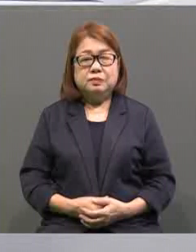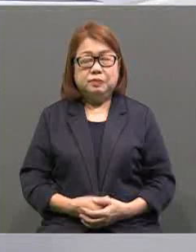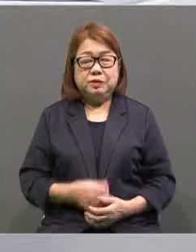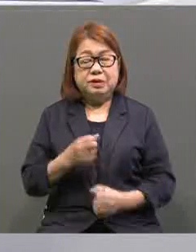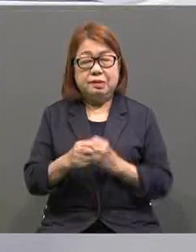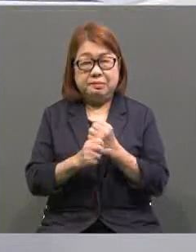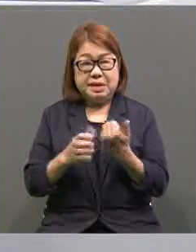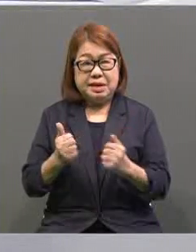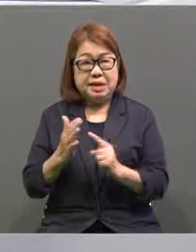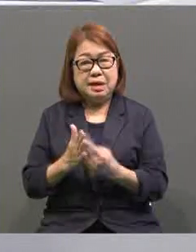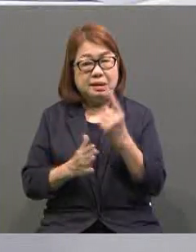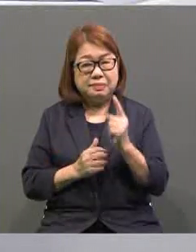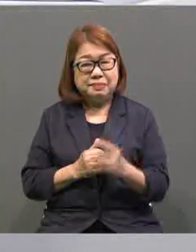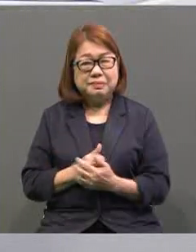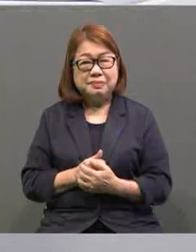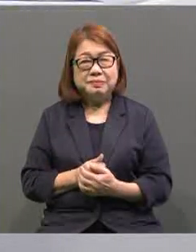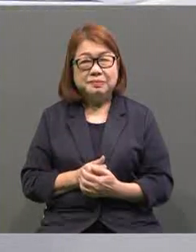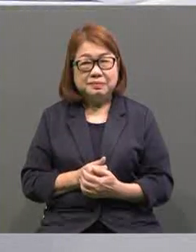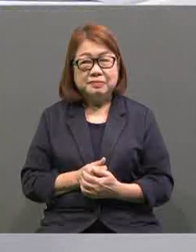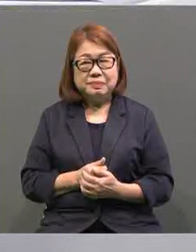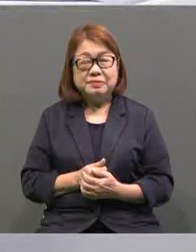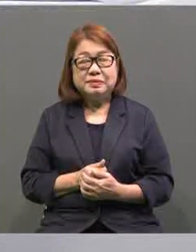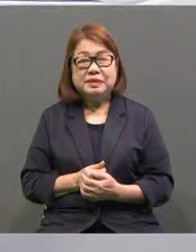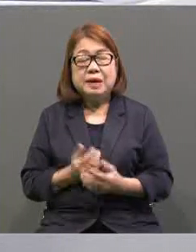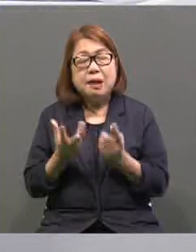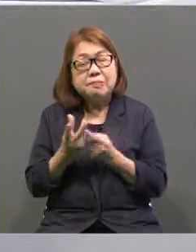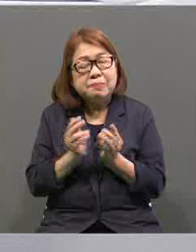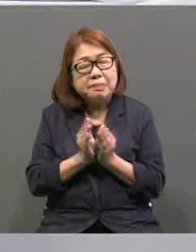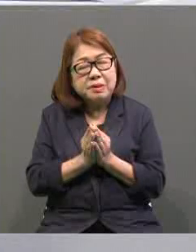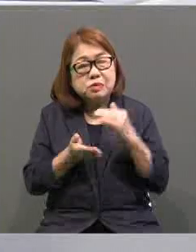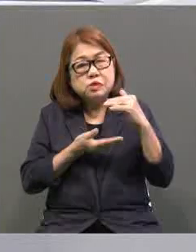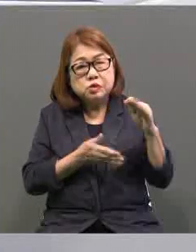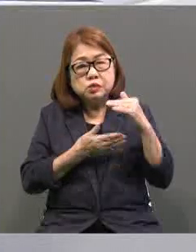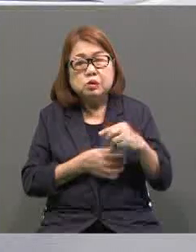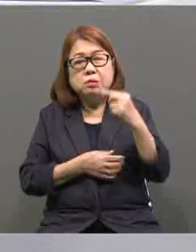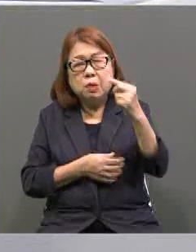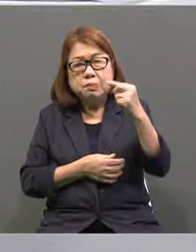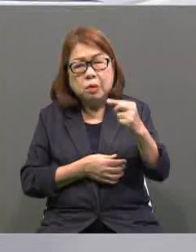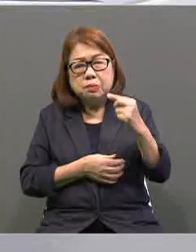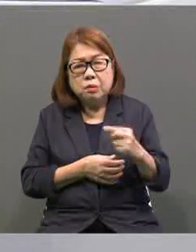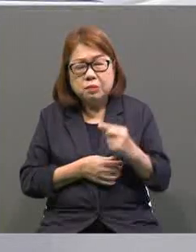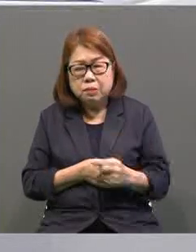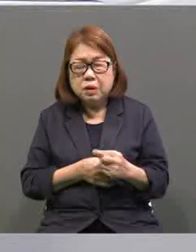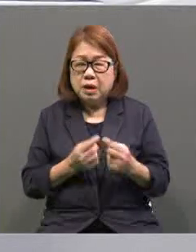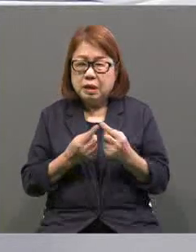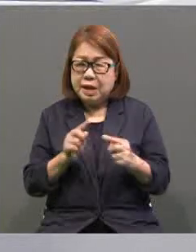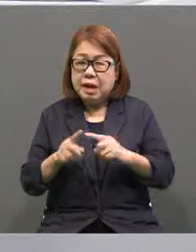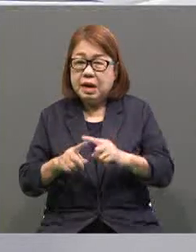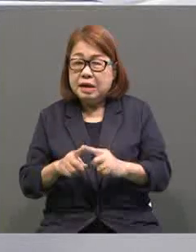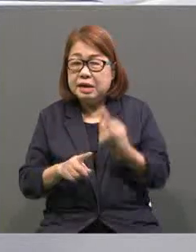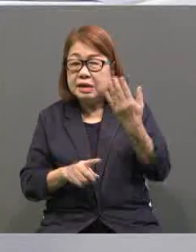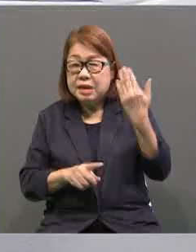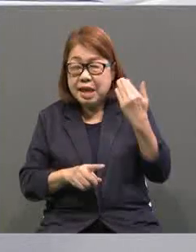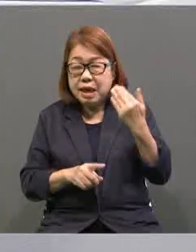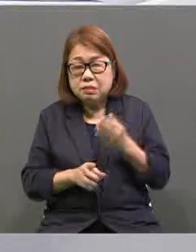ปีนี้เนี่ยตั้งแต่เริ่มต้นมานะครับตัวเลขส่งออกมันติดลบติดลบติดลบนะแต่ว่าจนกระทั่งล่าสุดเนี่ยของเดือนที่แล้วแล้ว